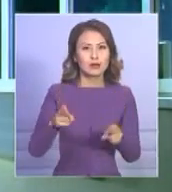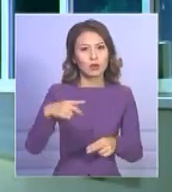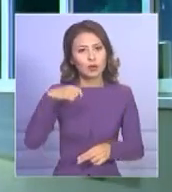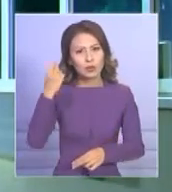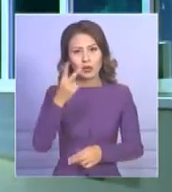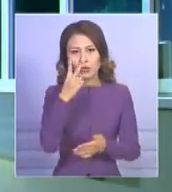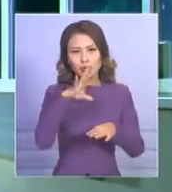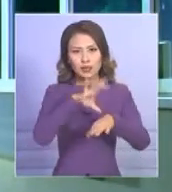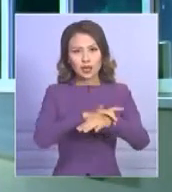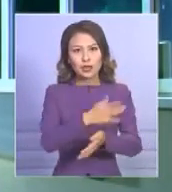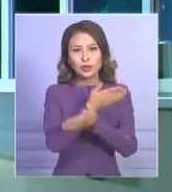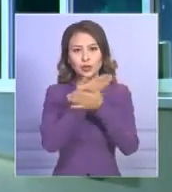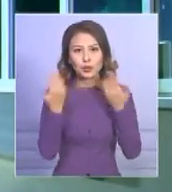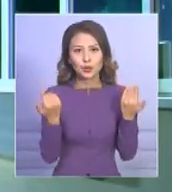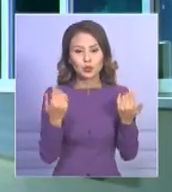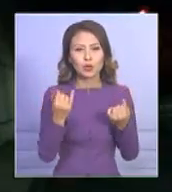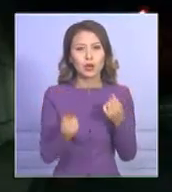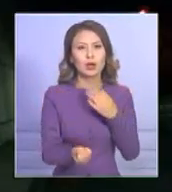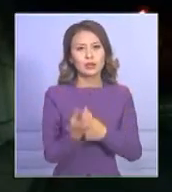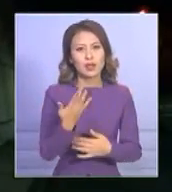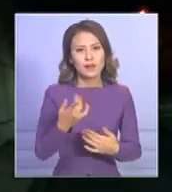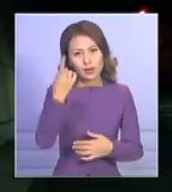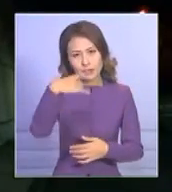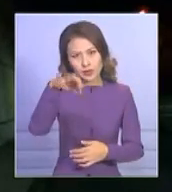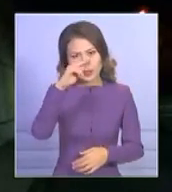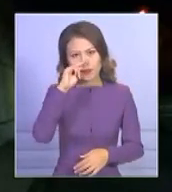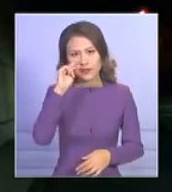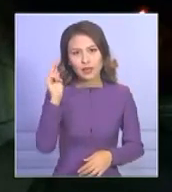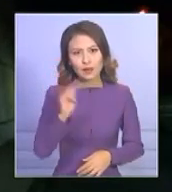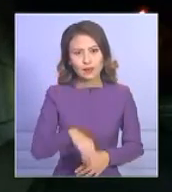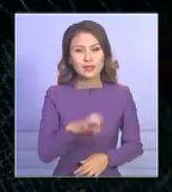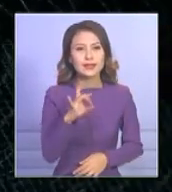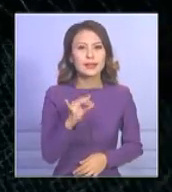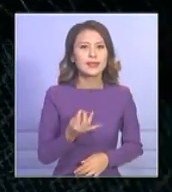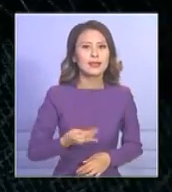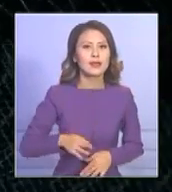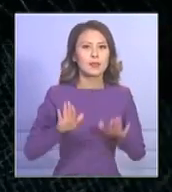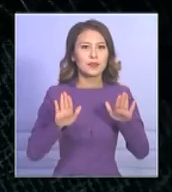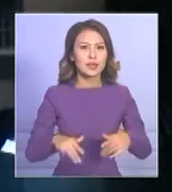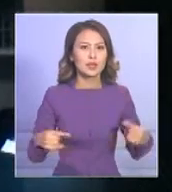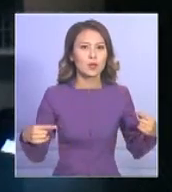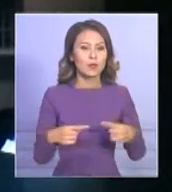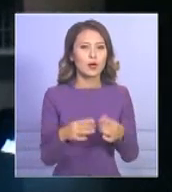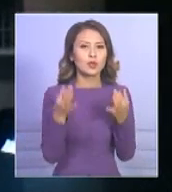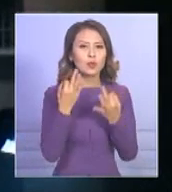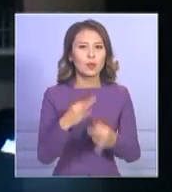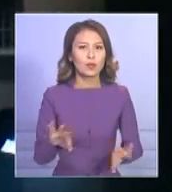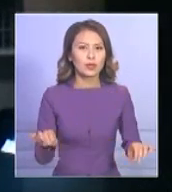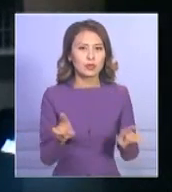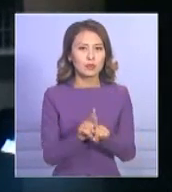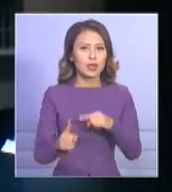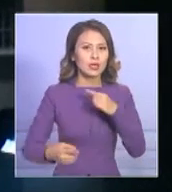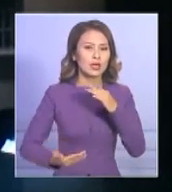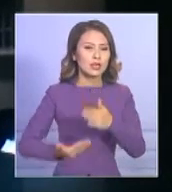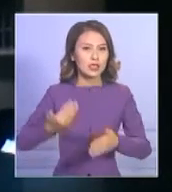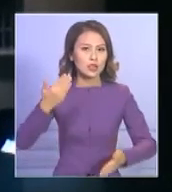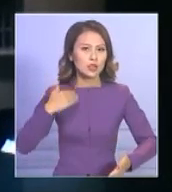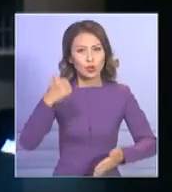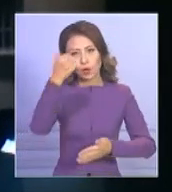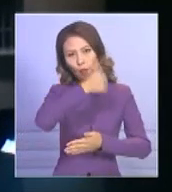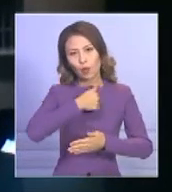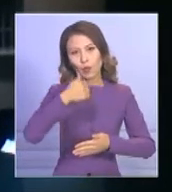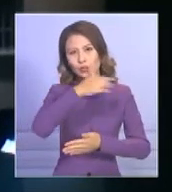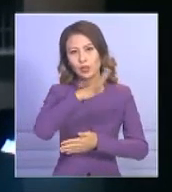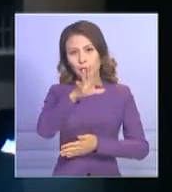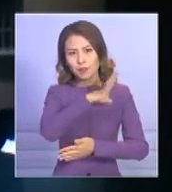жазылмаған. Сондықтан күдік тәртіп сақшыларына түсіп тұр. Айта кетейік, Сириядан келген Джабер Әлбәкір босқын мәртебесіне өткен жылы ие болған. Неміс